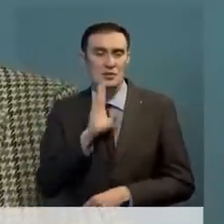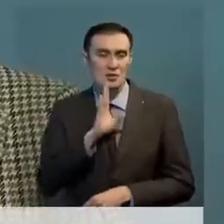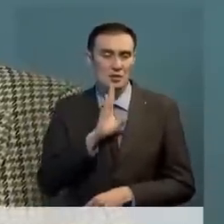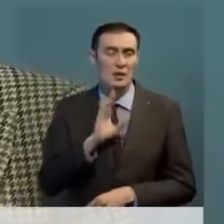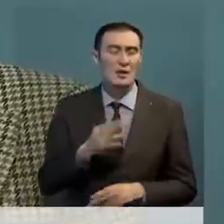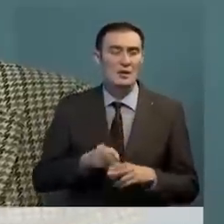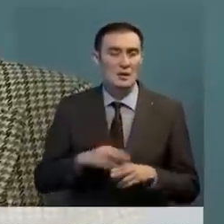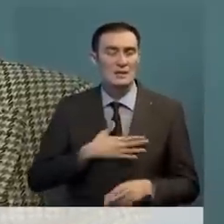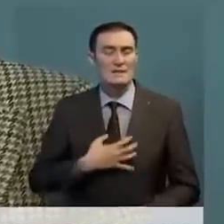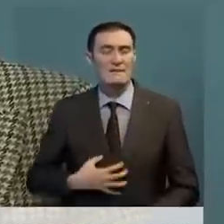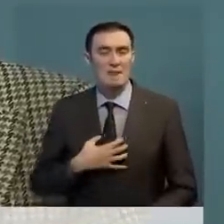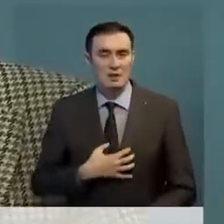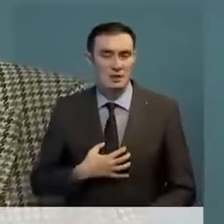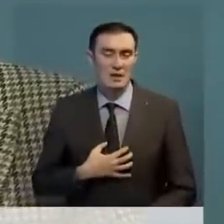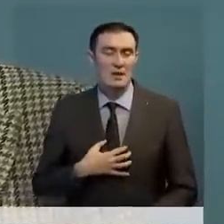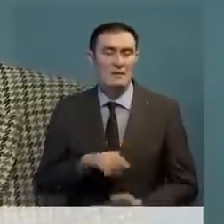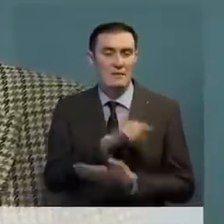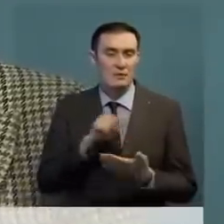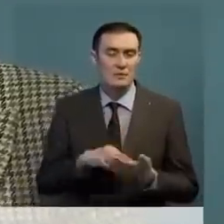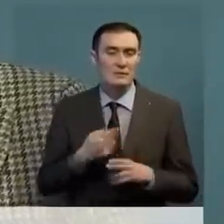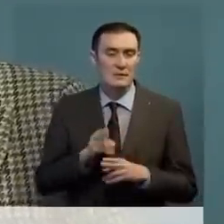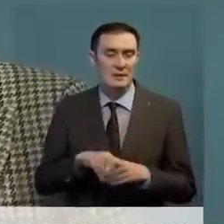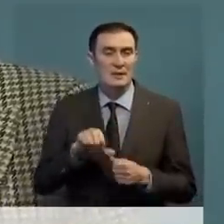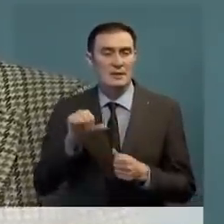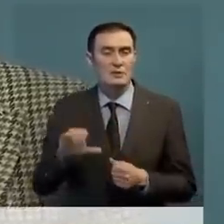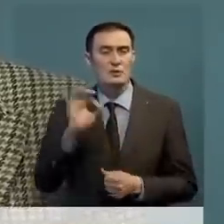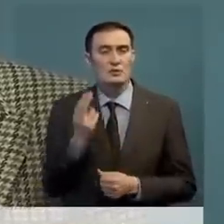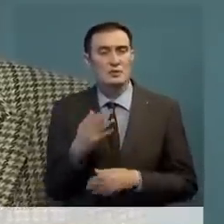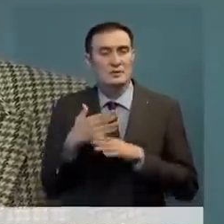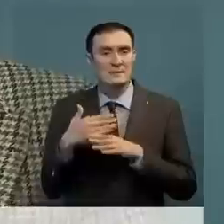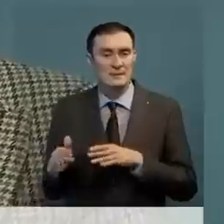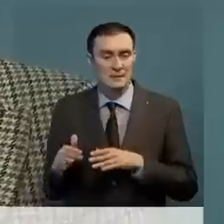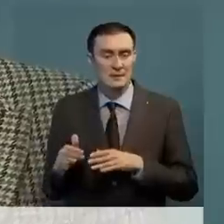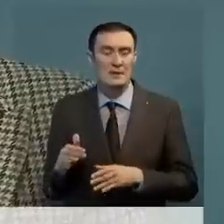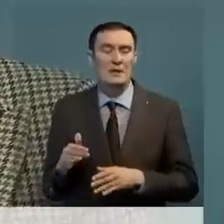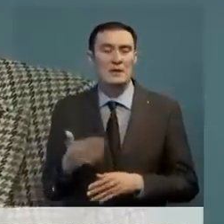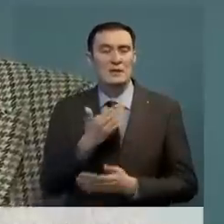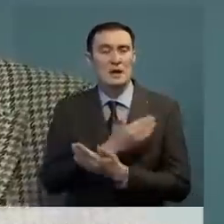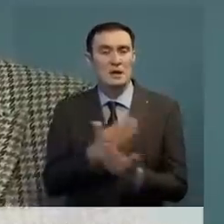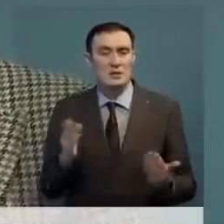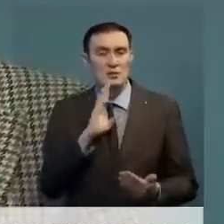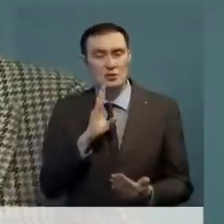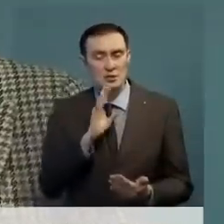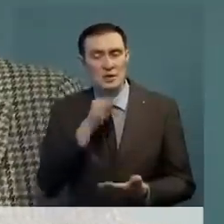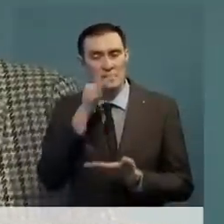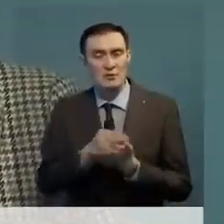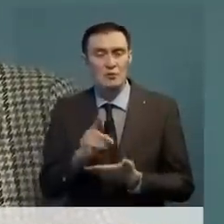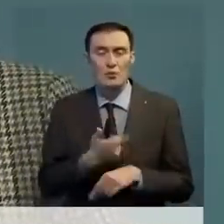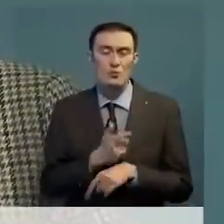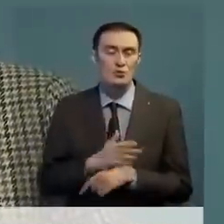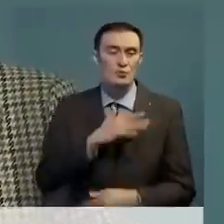нас значимых вопросов – это именно социальная сфера. И они же обозначали, что очень